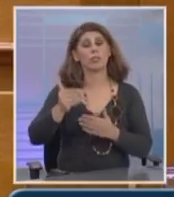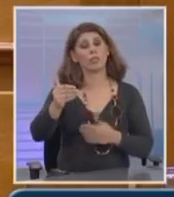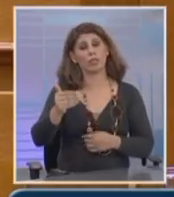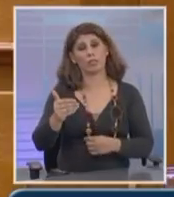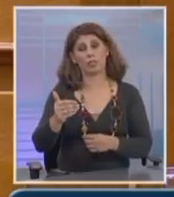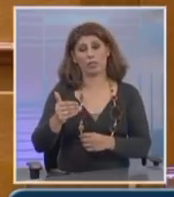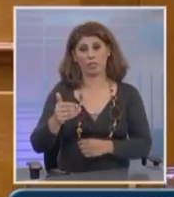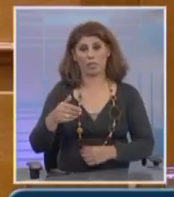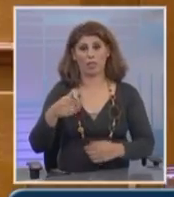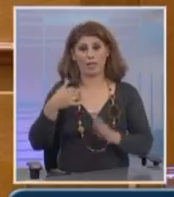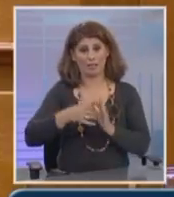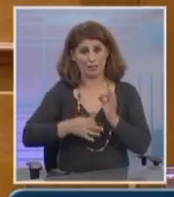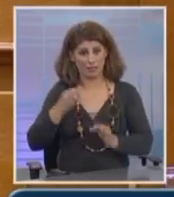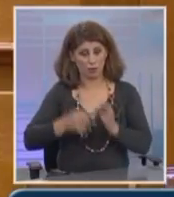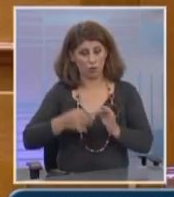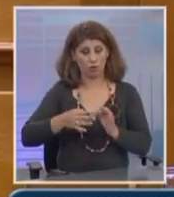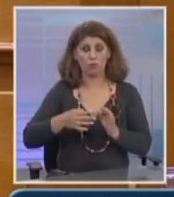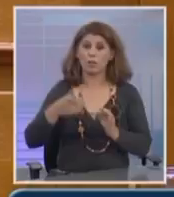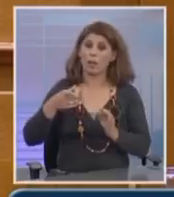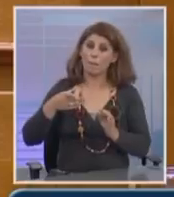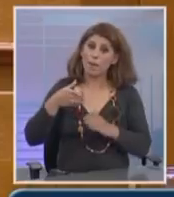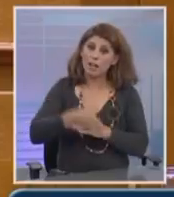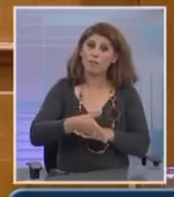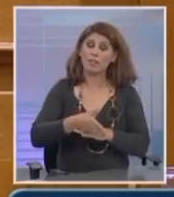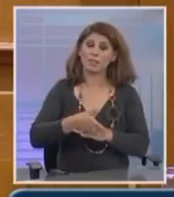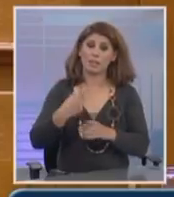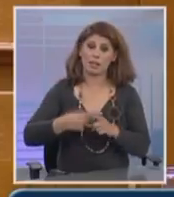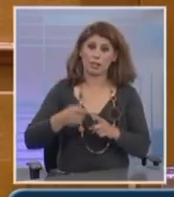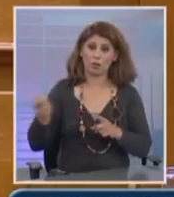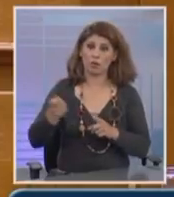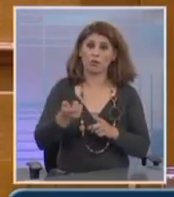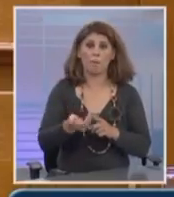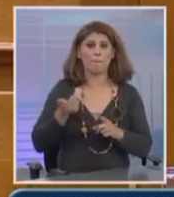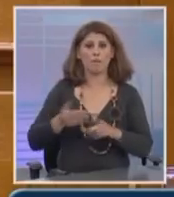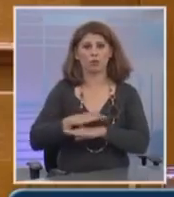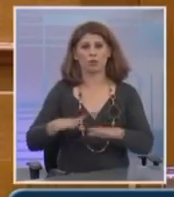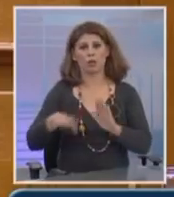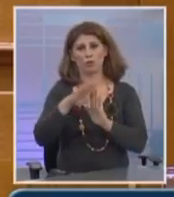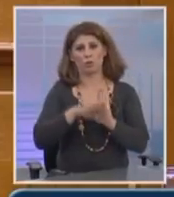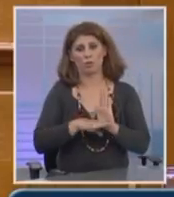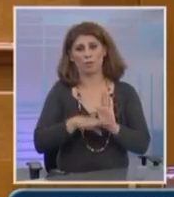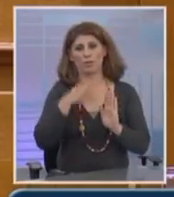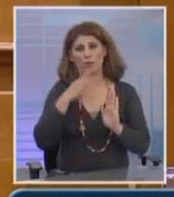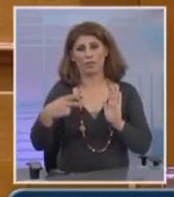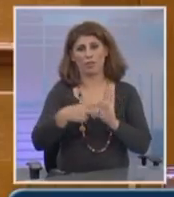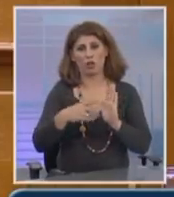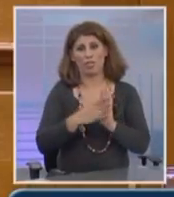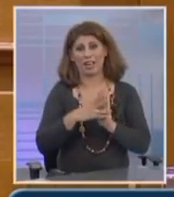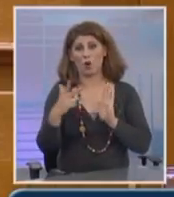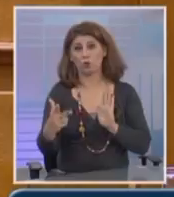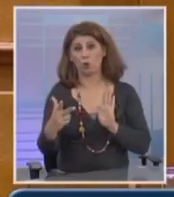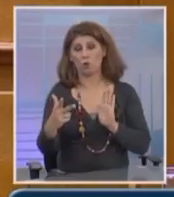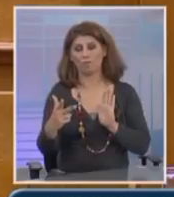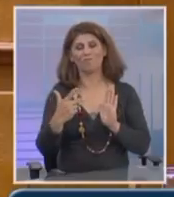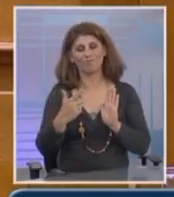για ουσιαστική παρέμβαση στο ελληνικό χρέος πριν τη λήξη του προγράμματος, δηλαδή το 2018.